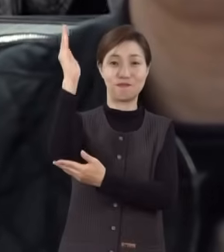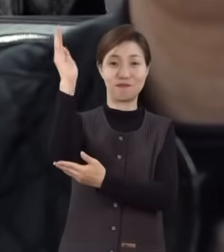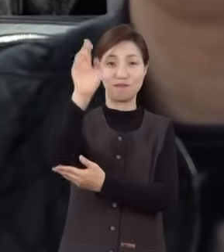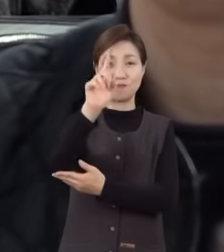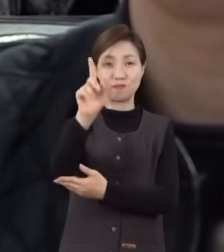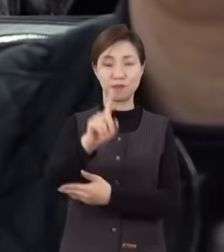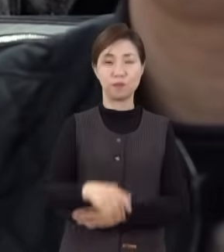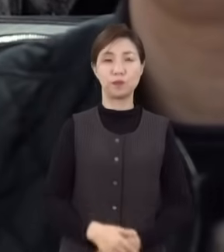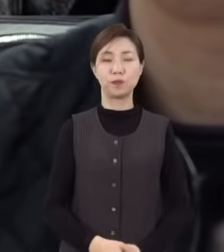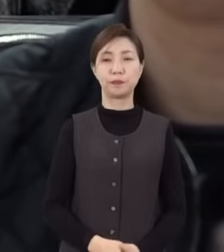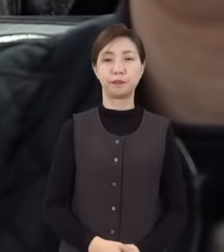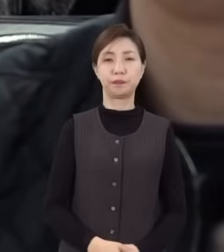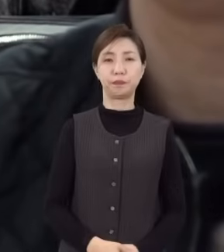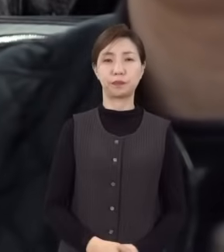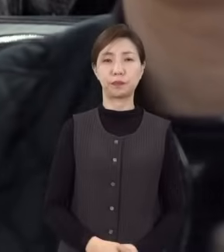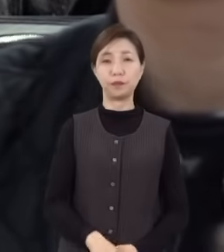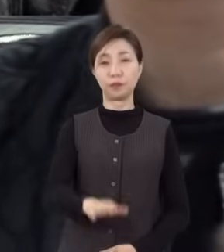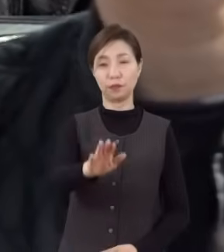아나니어,